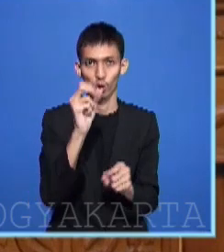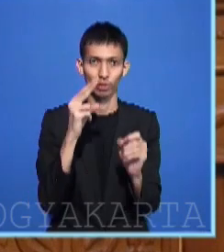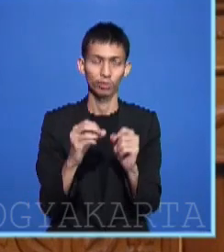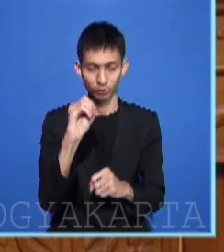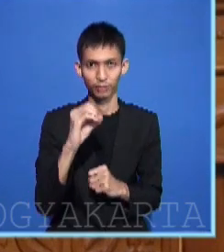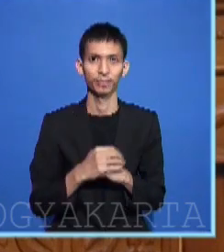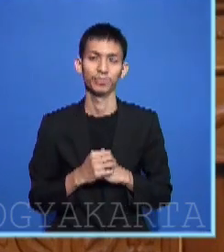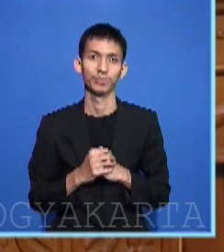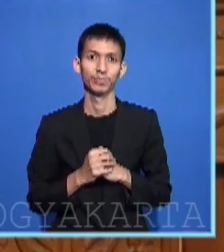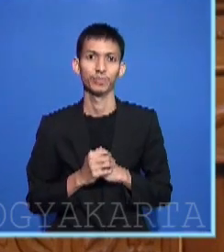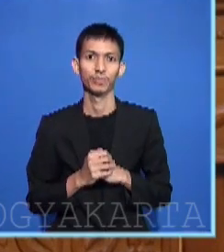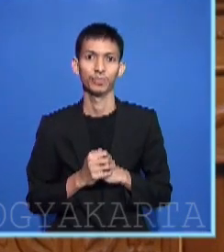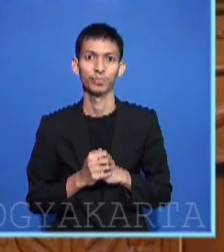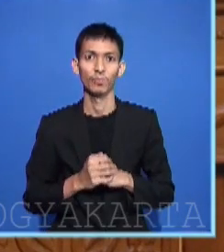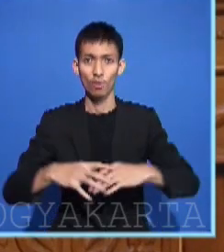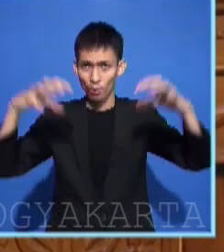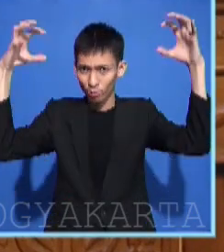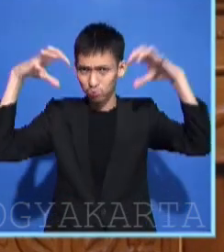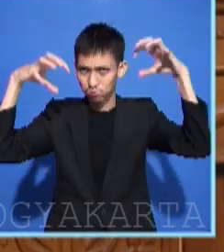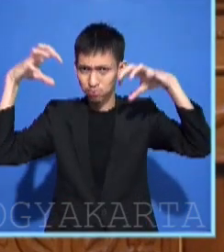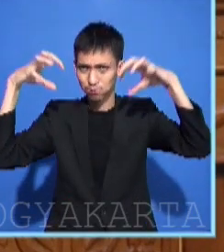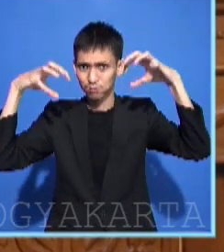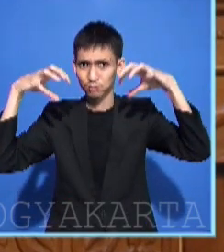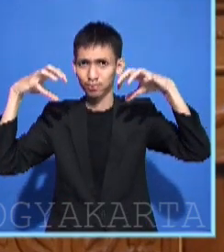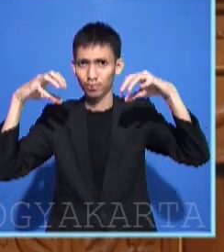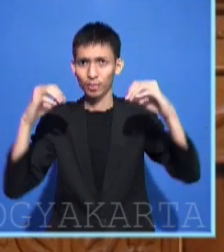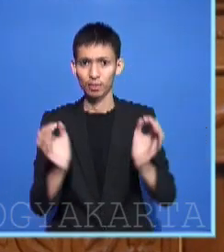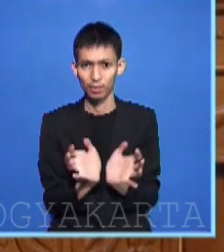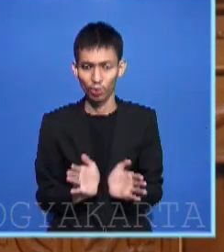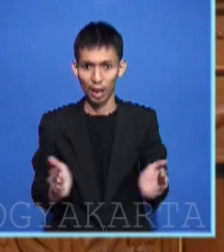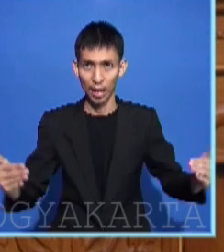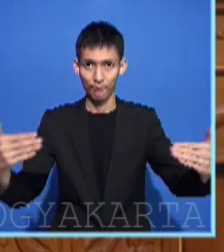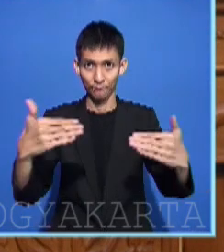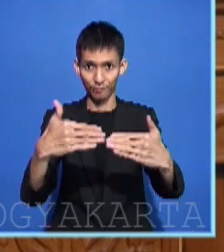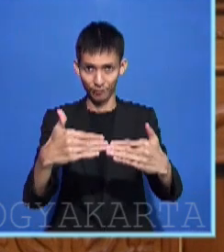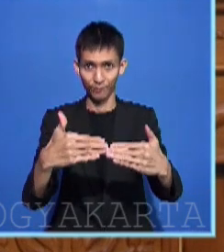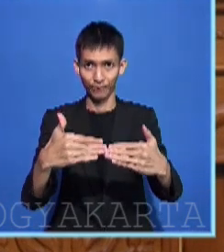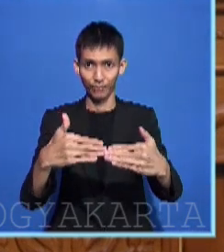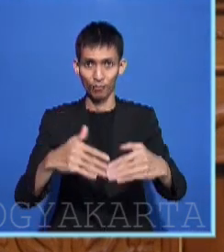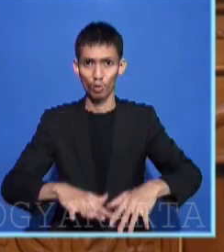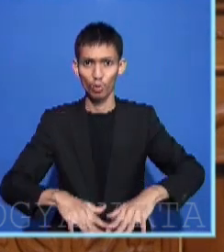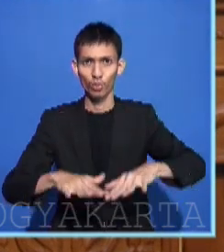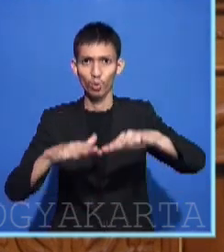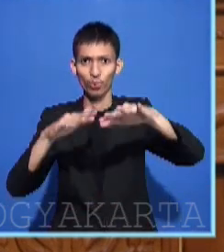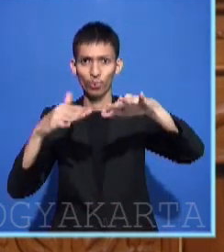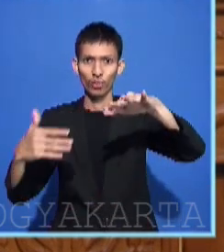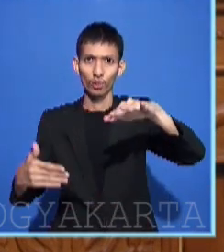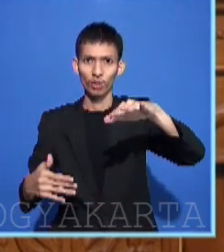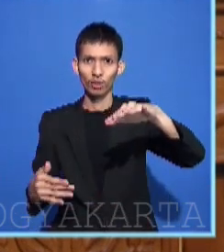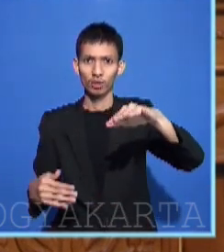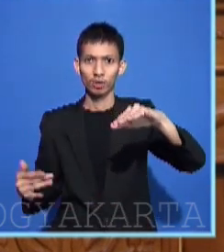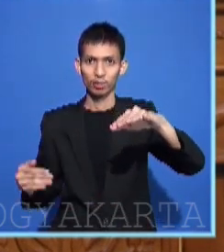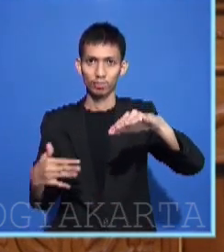Jawa ingkang tas itu maribayani Toyo Blumbang gadahanipun warga Kulon Progo Dados budeg